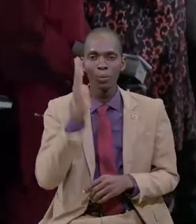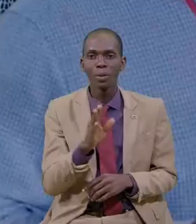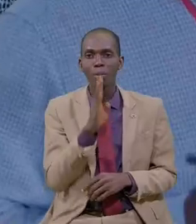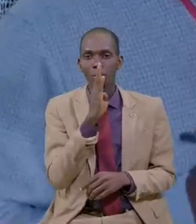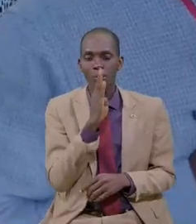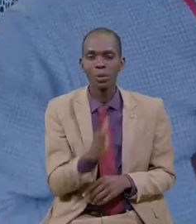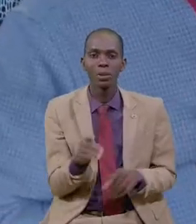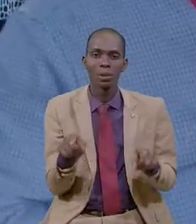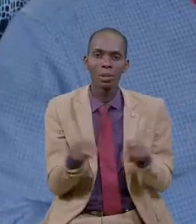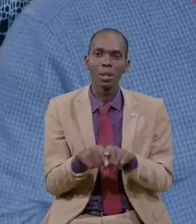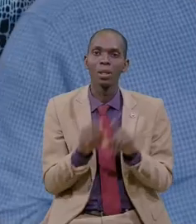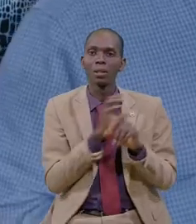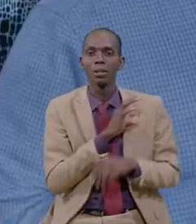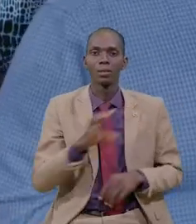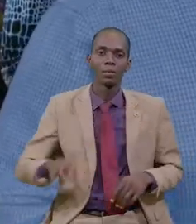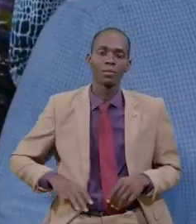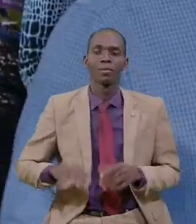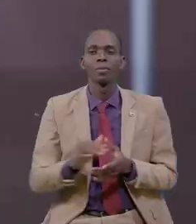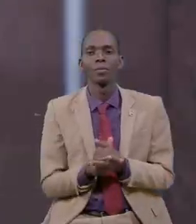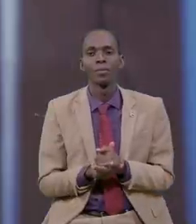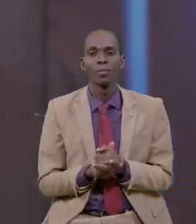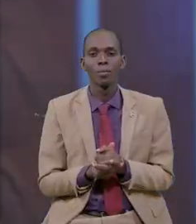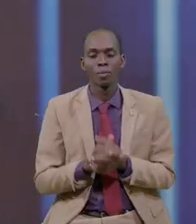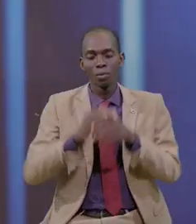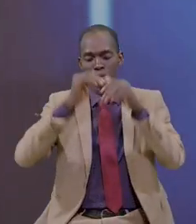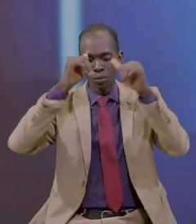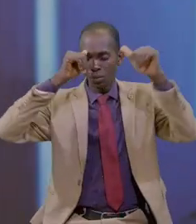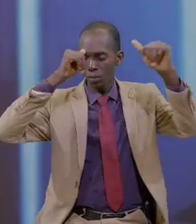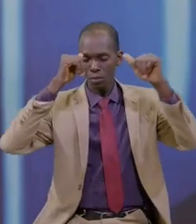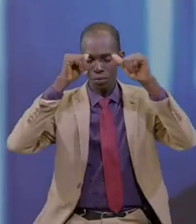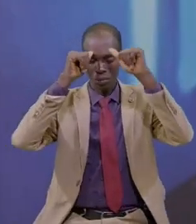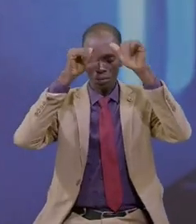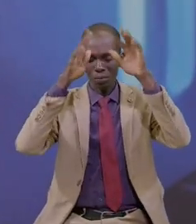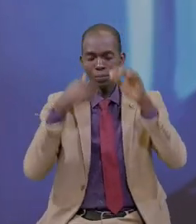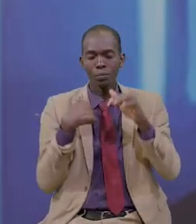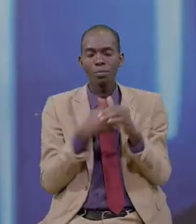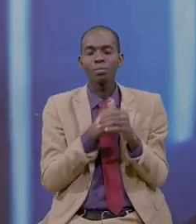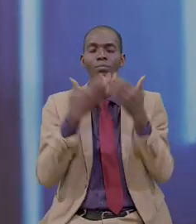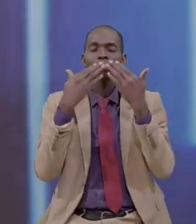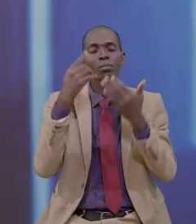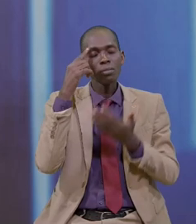comme lui. Père, nous te remercions en ce moment.